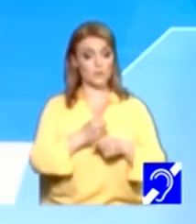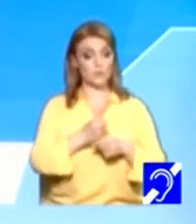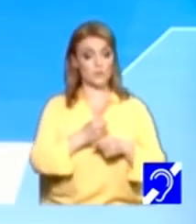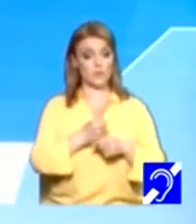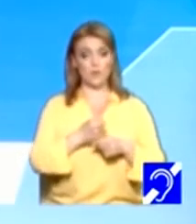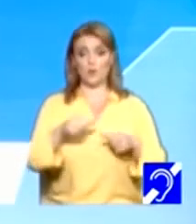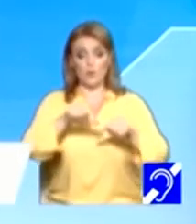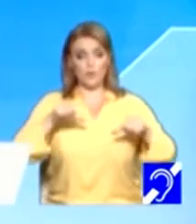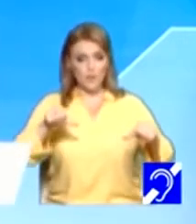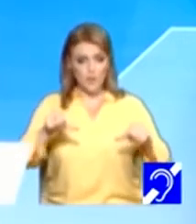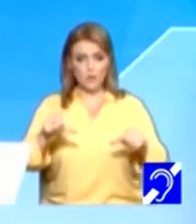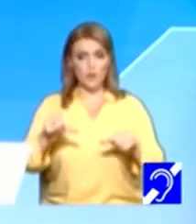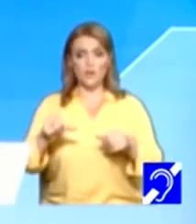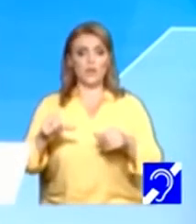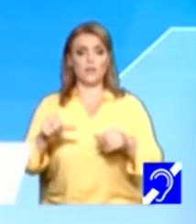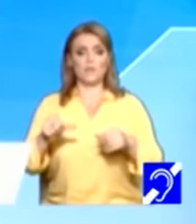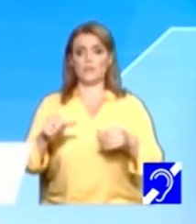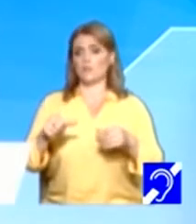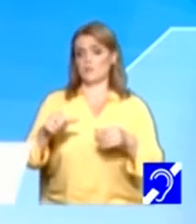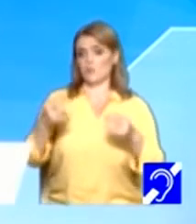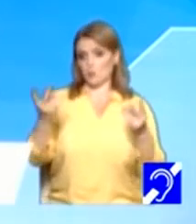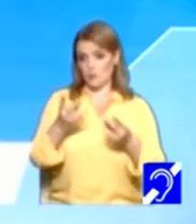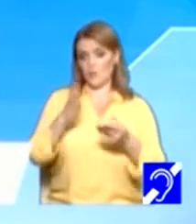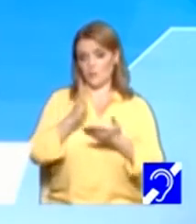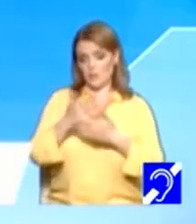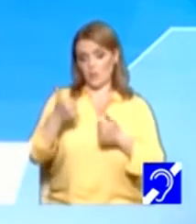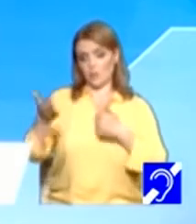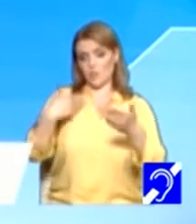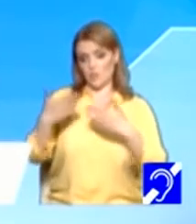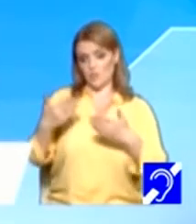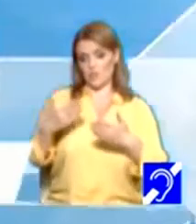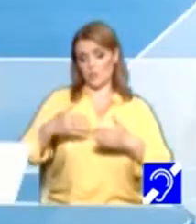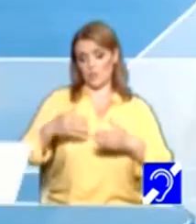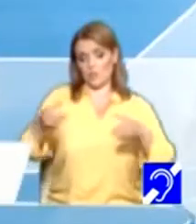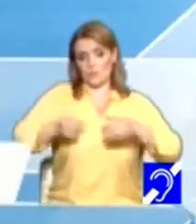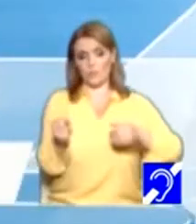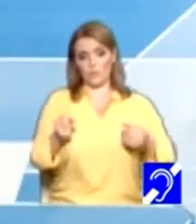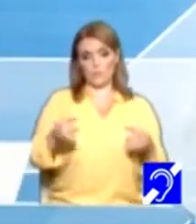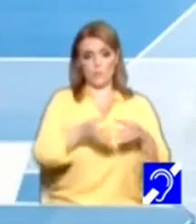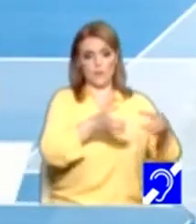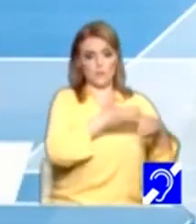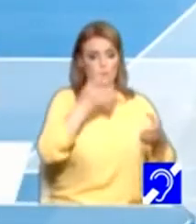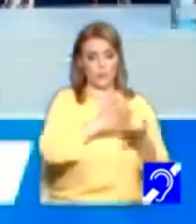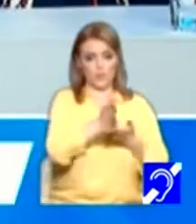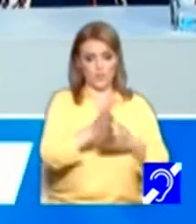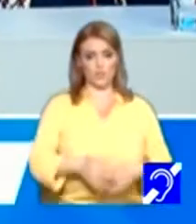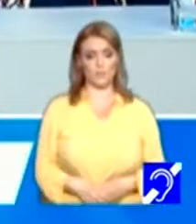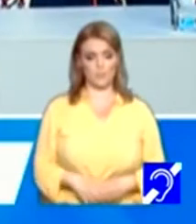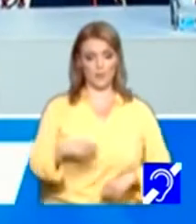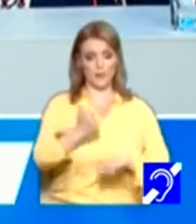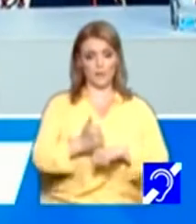jurul președintului. Guvernul este o negociere normală, sănătoasă, democratică între partide. Mulțumesc. Doamna Revin.